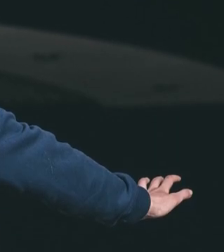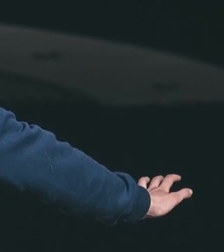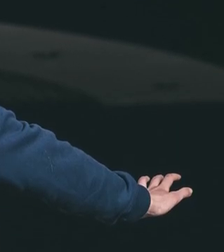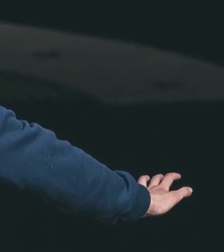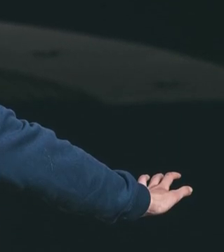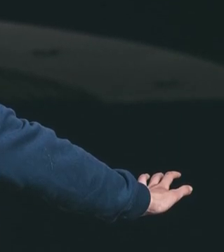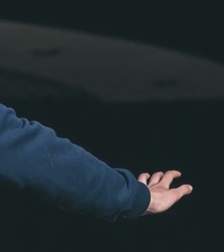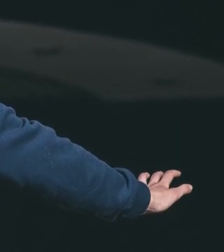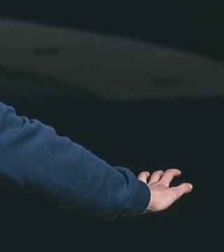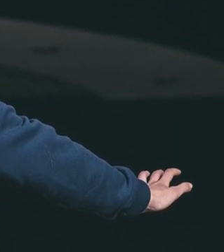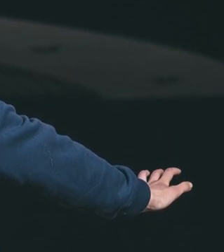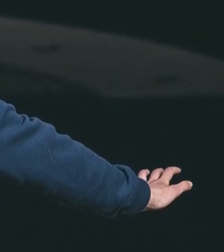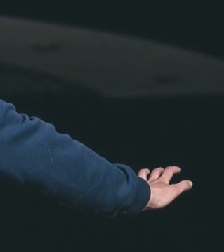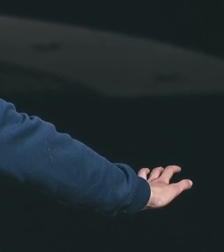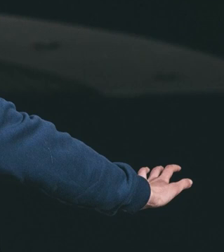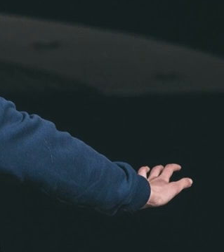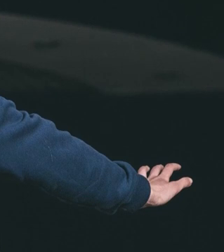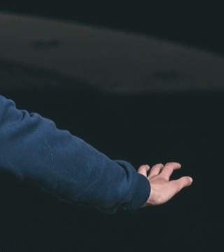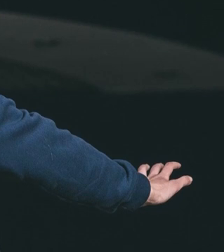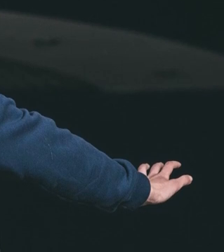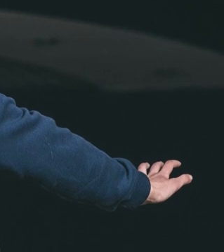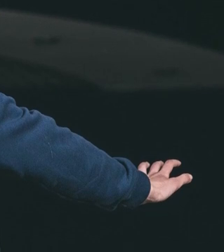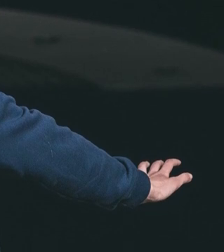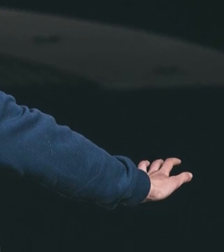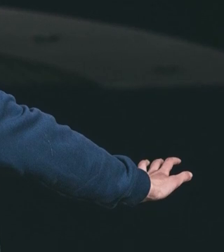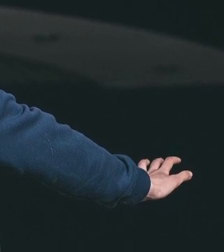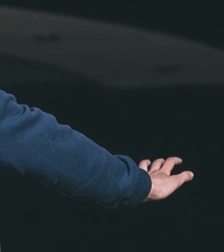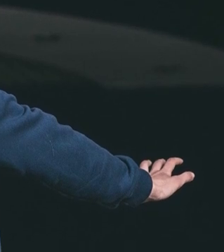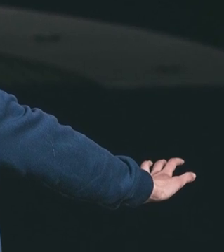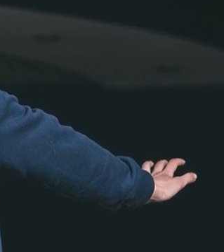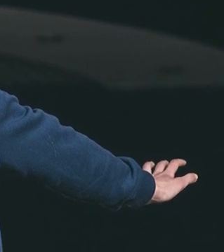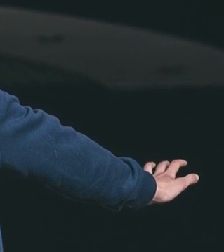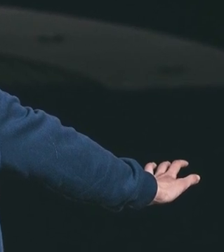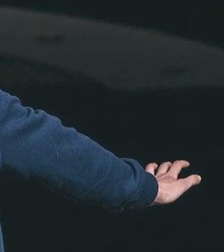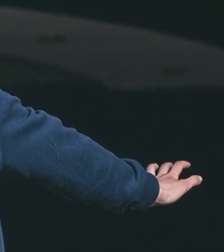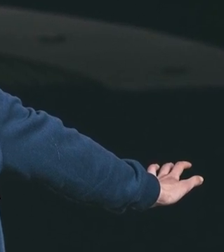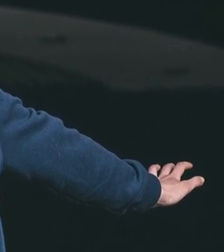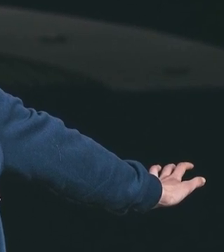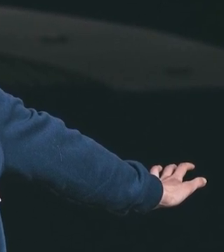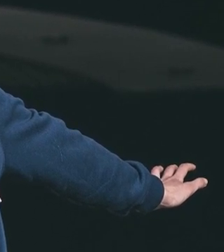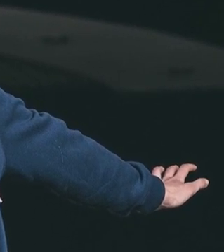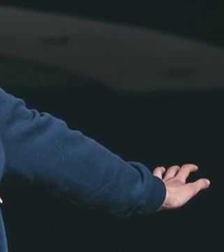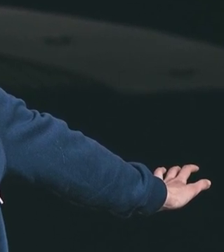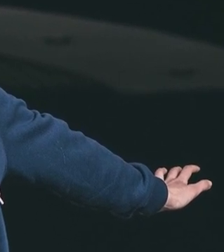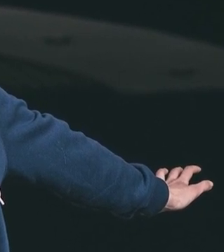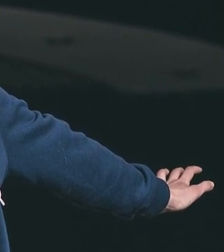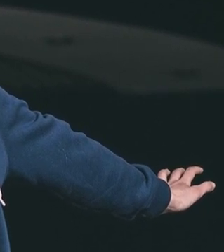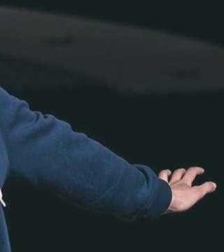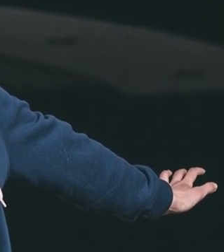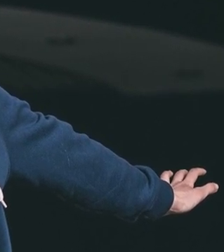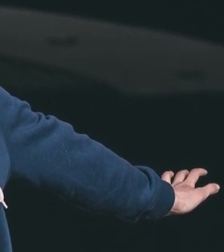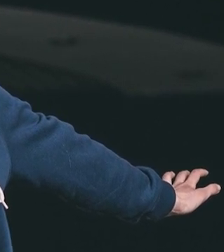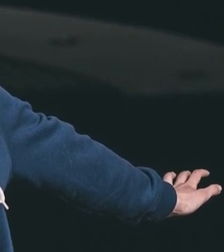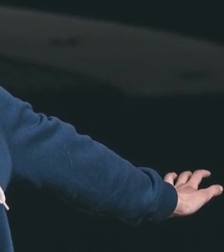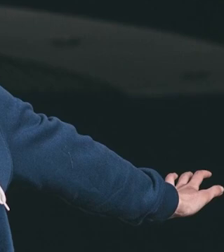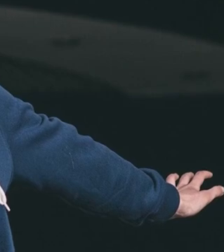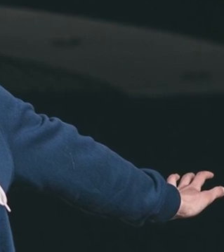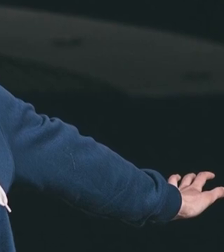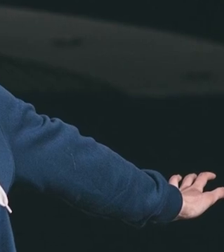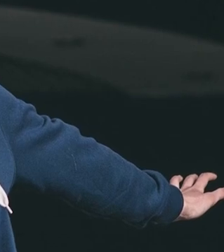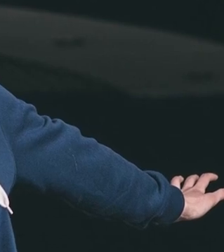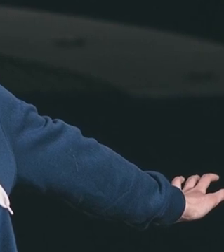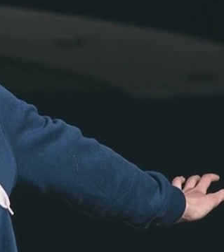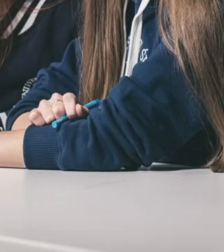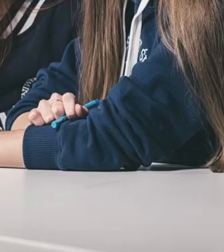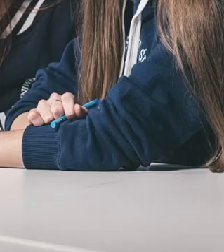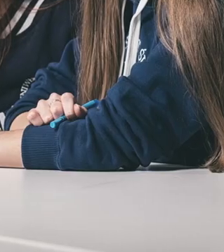który realizujemy teraz dzięki pozyskaniu funduszy ze środków unijnych. Projekt stażowy zakłada